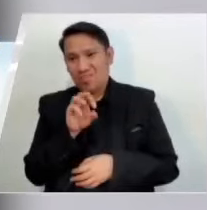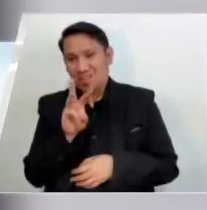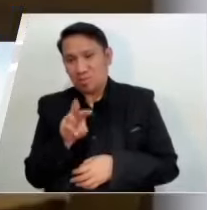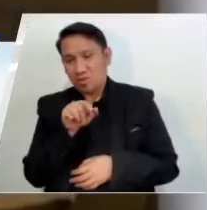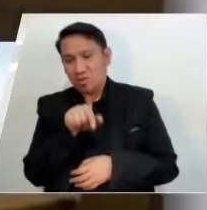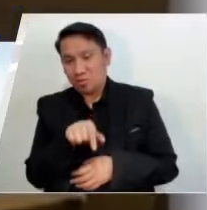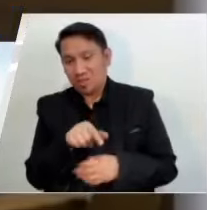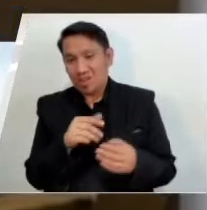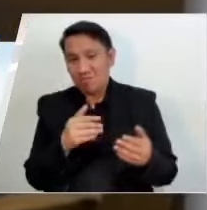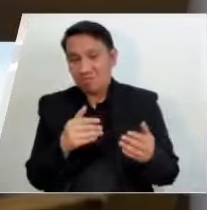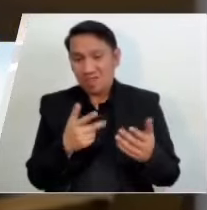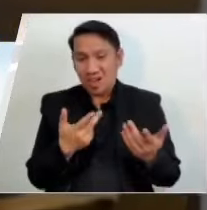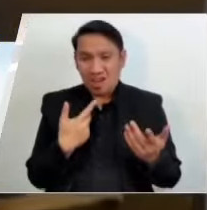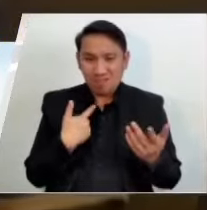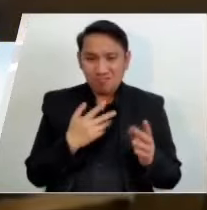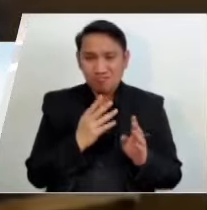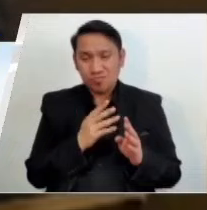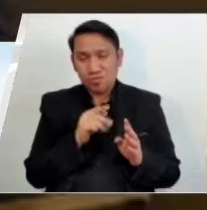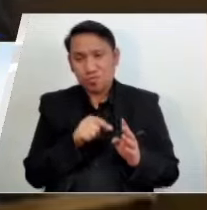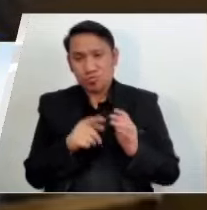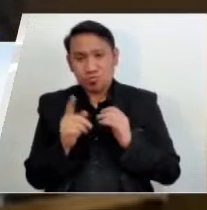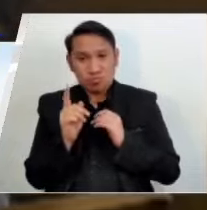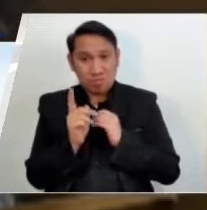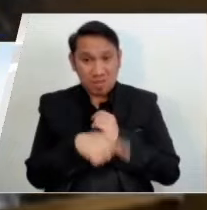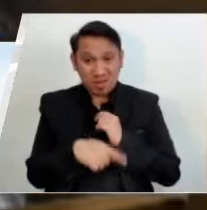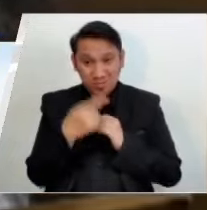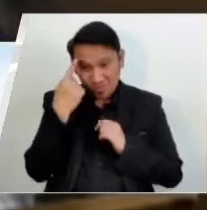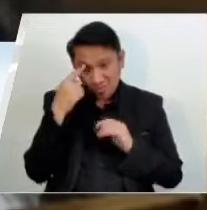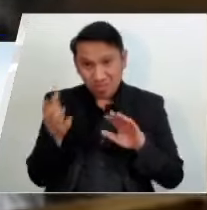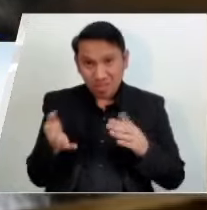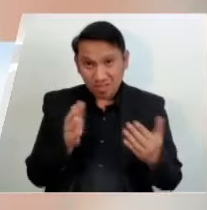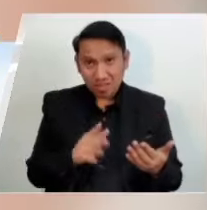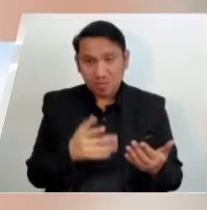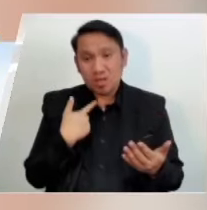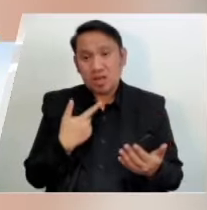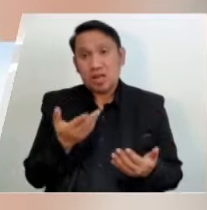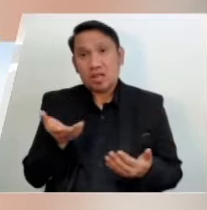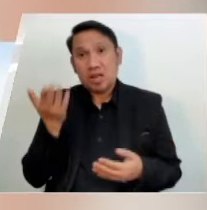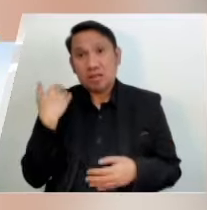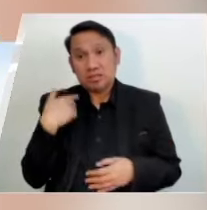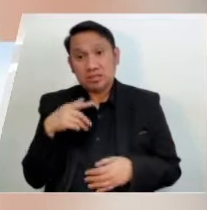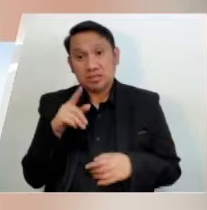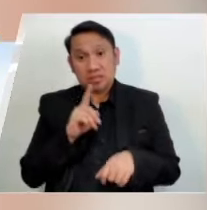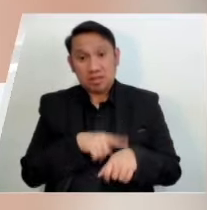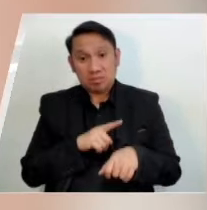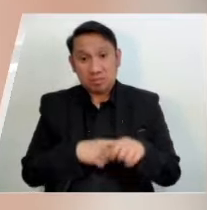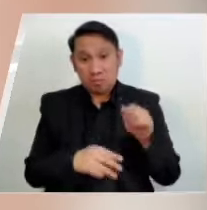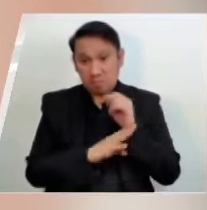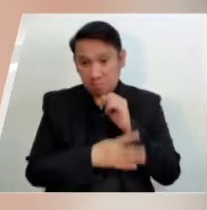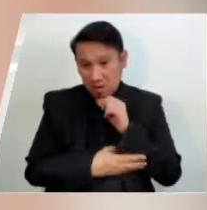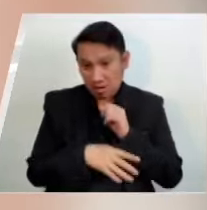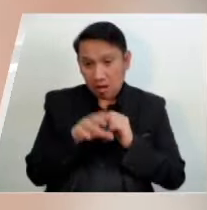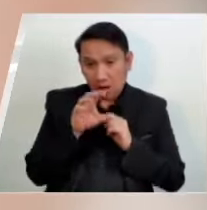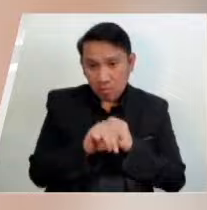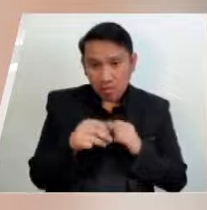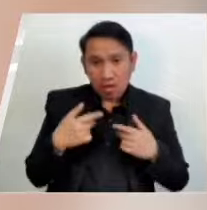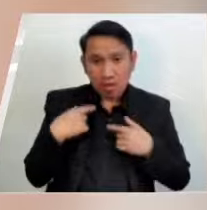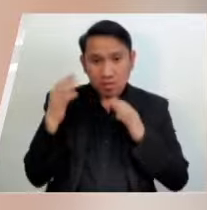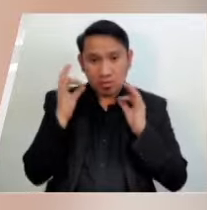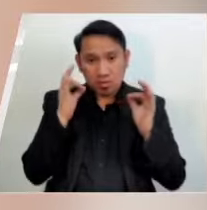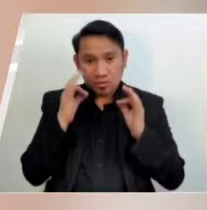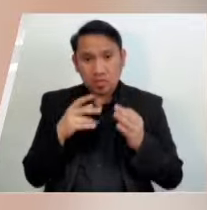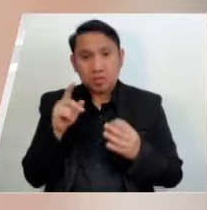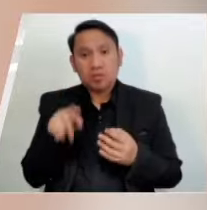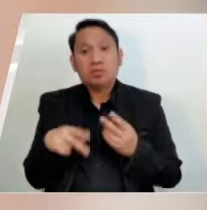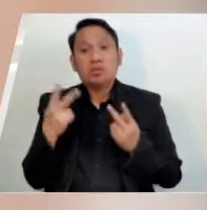Indonesia matapos mahulihan ng heroin sa kanyang bagahe noong 2010. Huli siyang nabisita ng kanyang pamilya sa kulungan noong